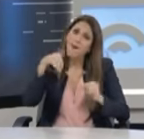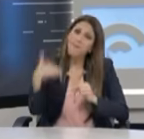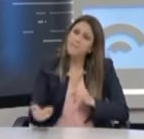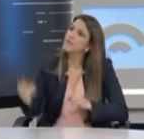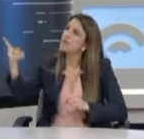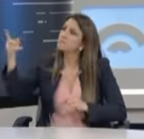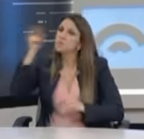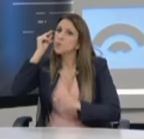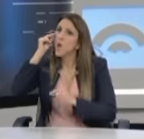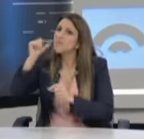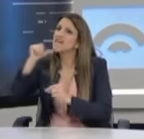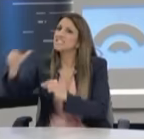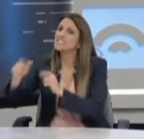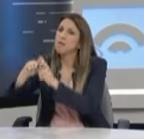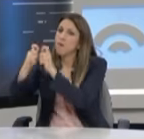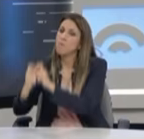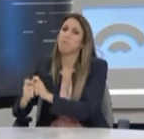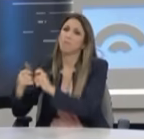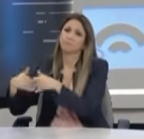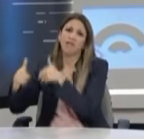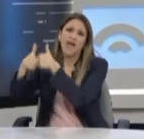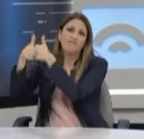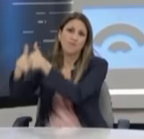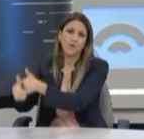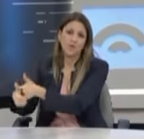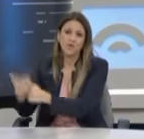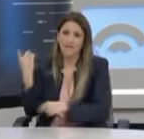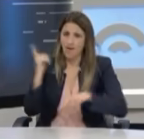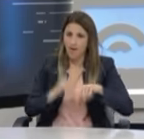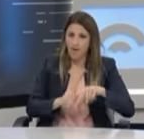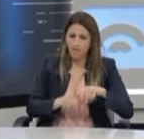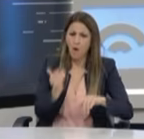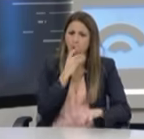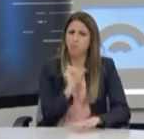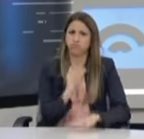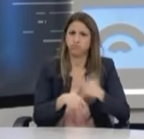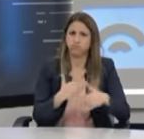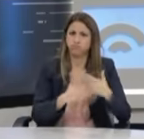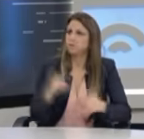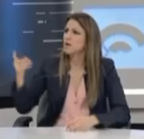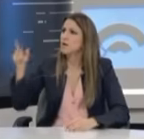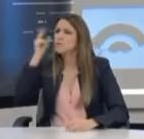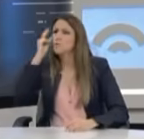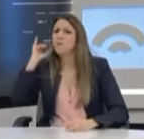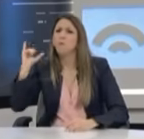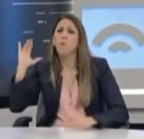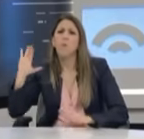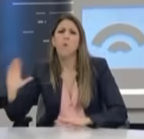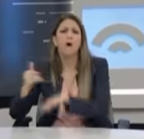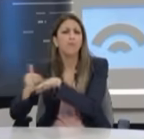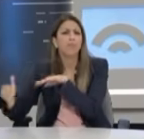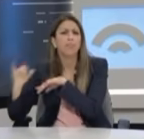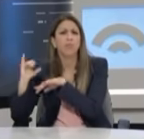Με άλλα λόγια, οι ελληνικές δεσμεύσεις αναλαμβάνονται εδώ και τώρα, ενώ οι Σκοπιανές αναμένονται αλλού και